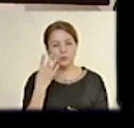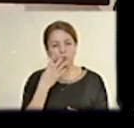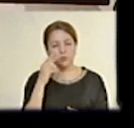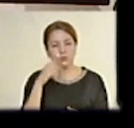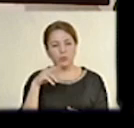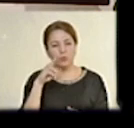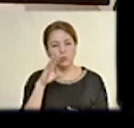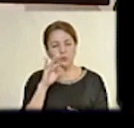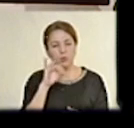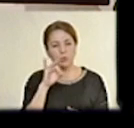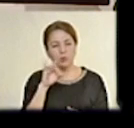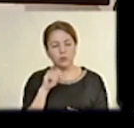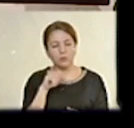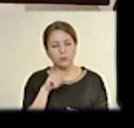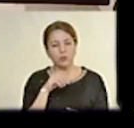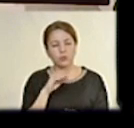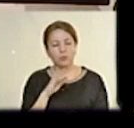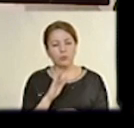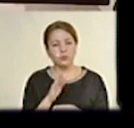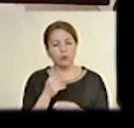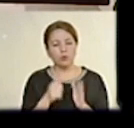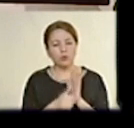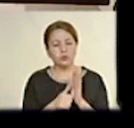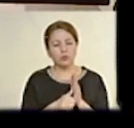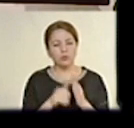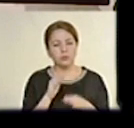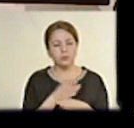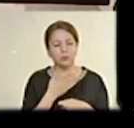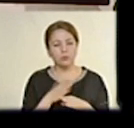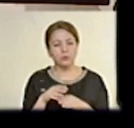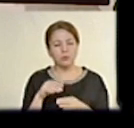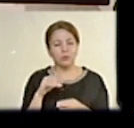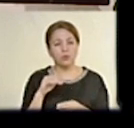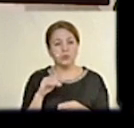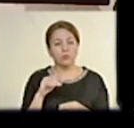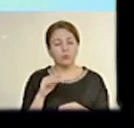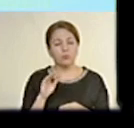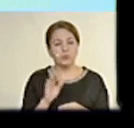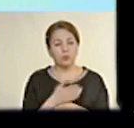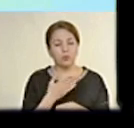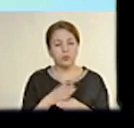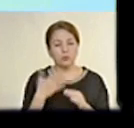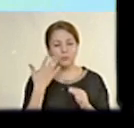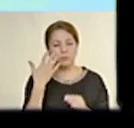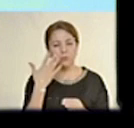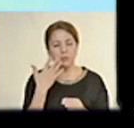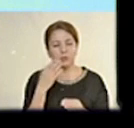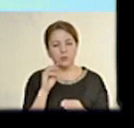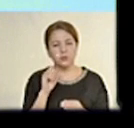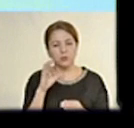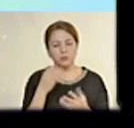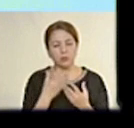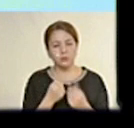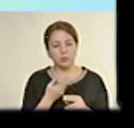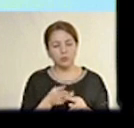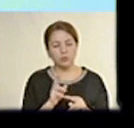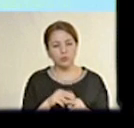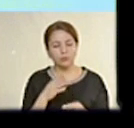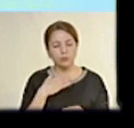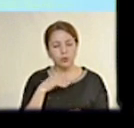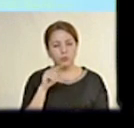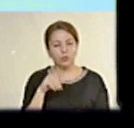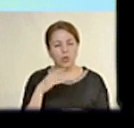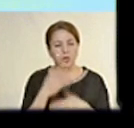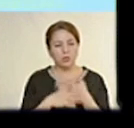esa bu bo'laklardan 6 ta bo'lakka bo'linib, bo'laklardan 5 tasi olinganligi uchun esa biz uni aralash